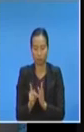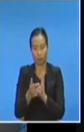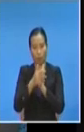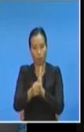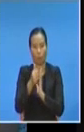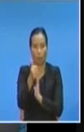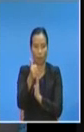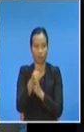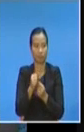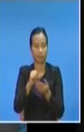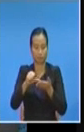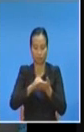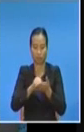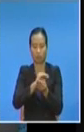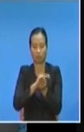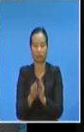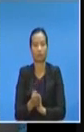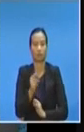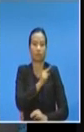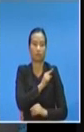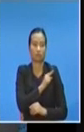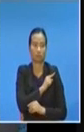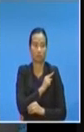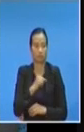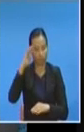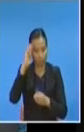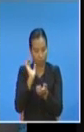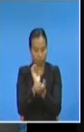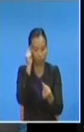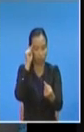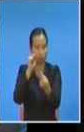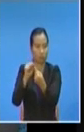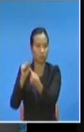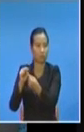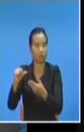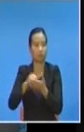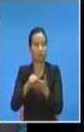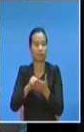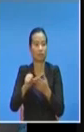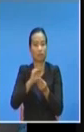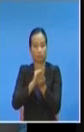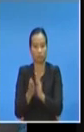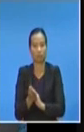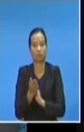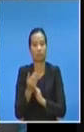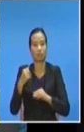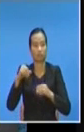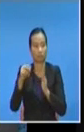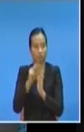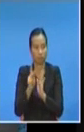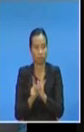ไขปรับปรุงกฎหมายเกี่ยวกับหน้าที่อำนาจและภารกิจตำรวจให้เหมาะสมและแก้ไขปรับปรุงกฎหมายเกี่ยวกับการบริหารงานบุคค